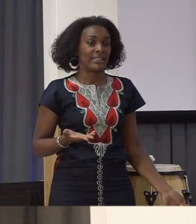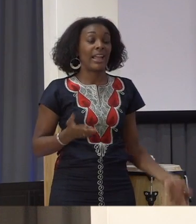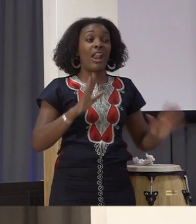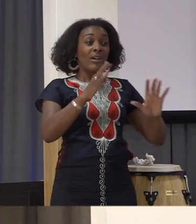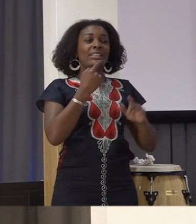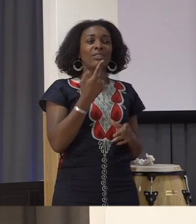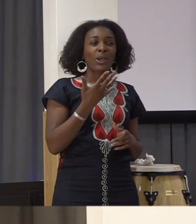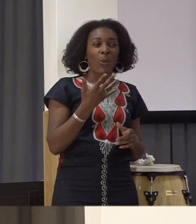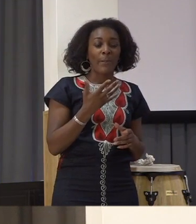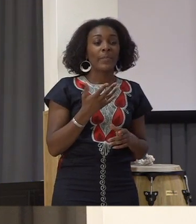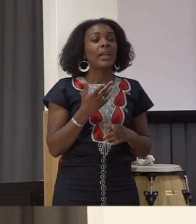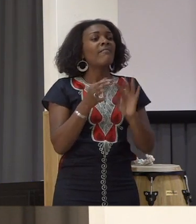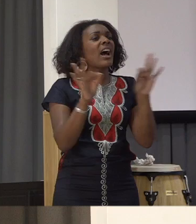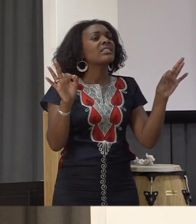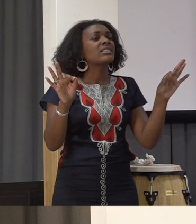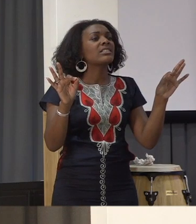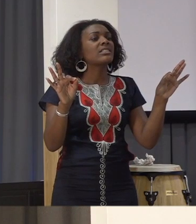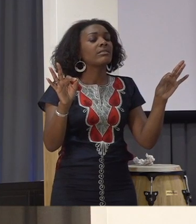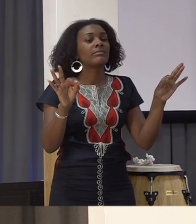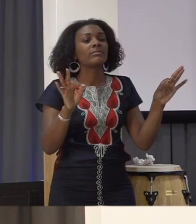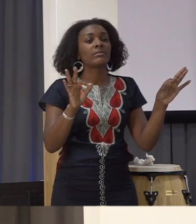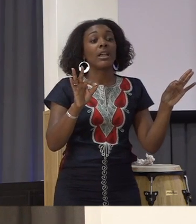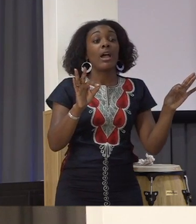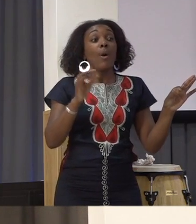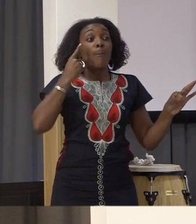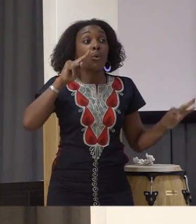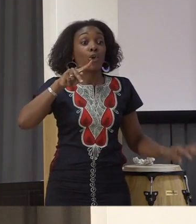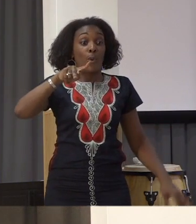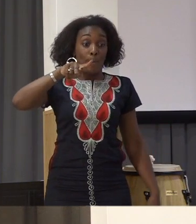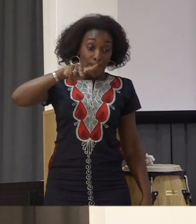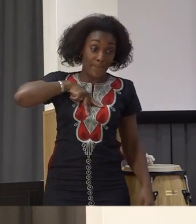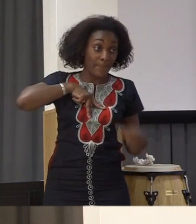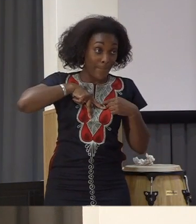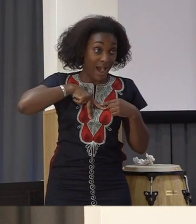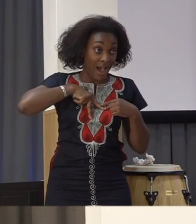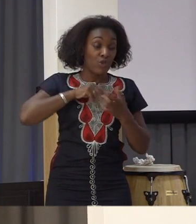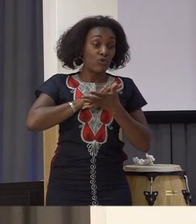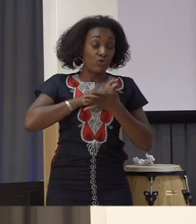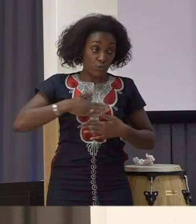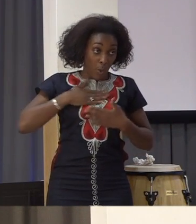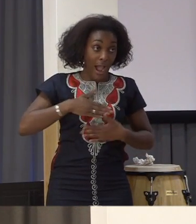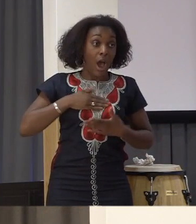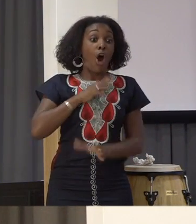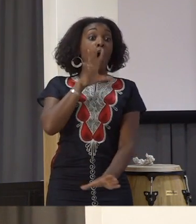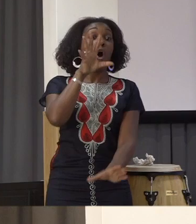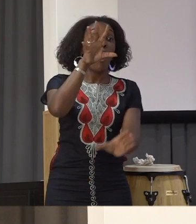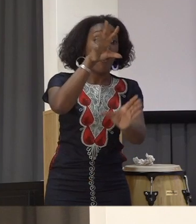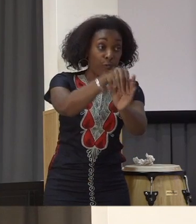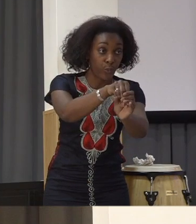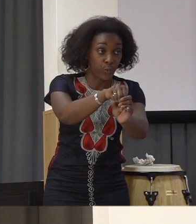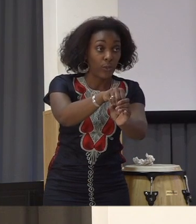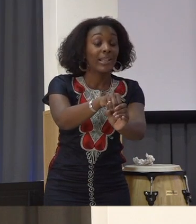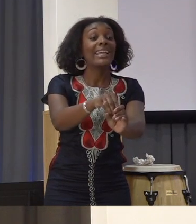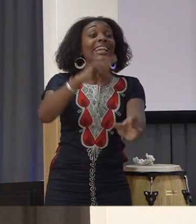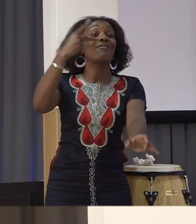mais remarquez les pronoms dans cette phrase. Afin que ma joie soit en vous et que votre